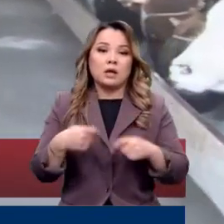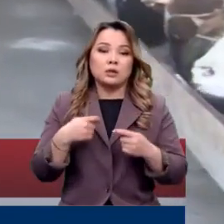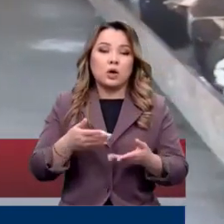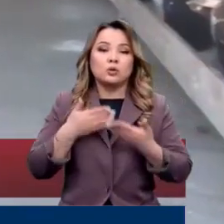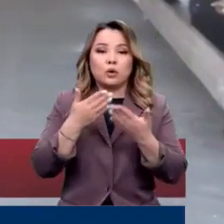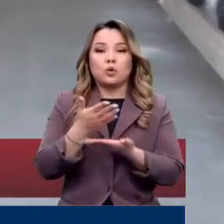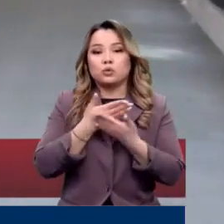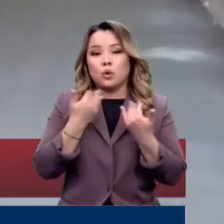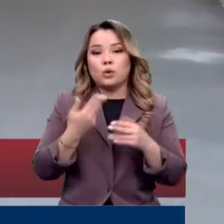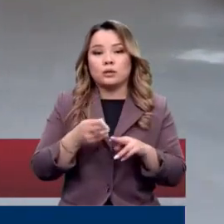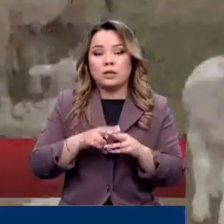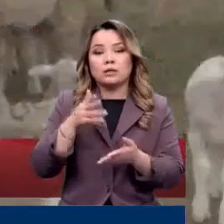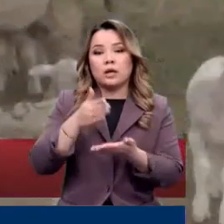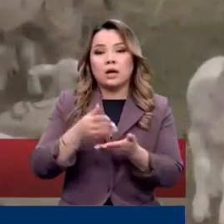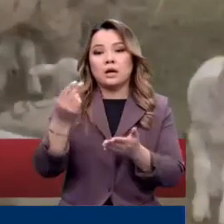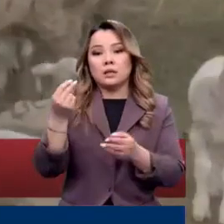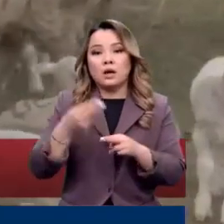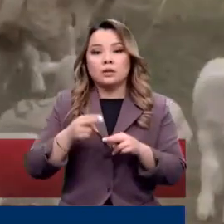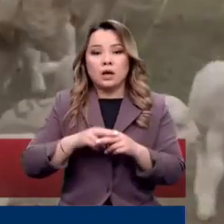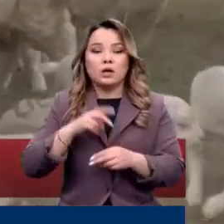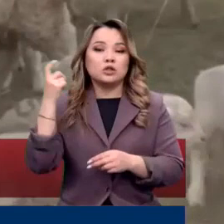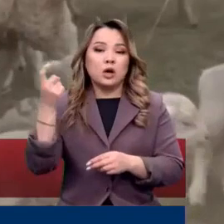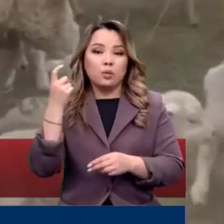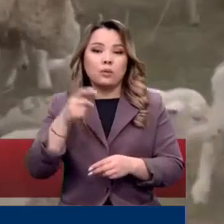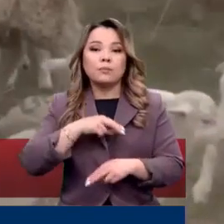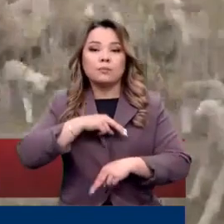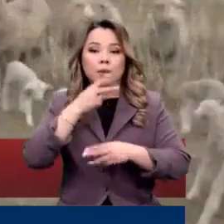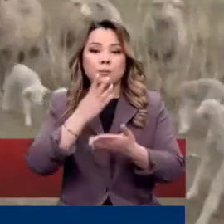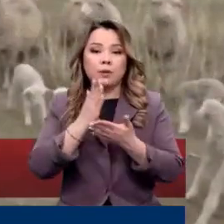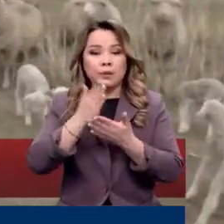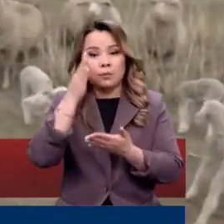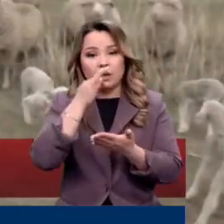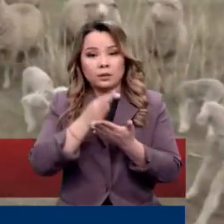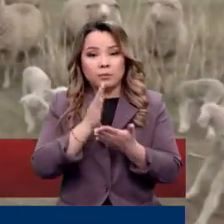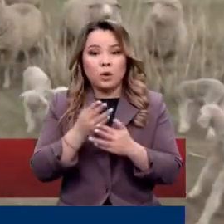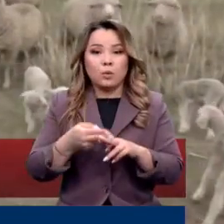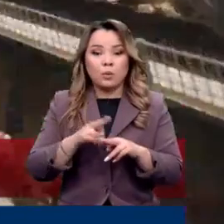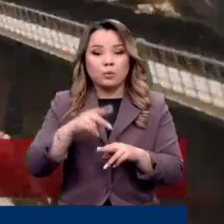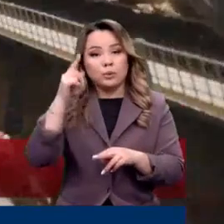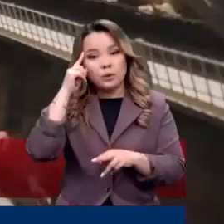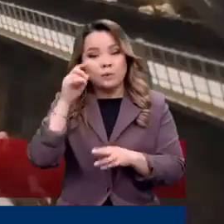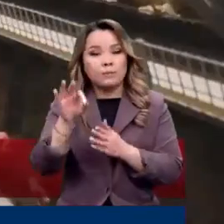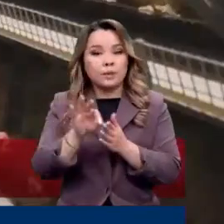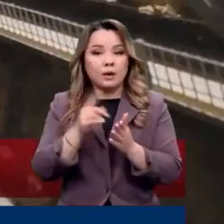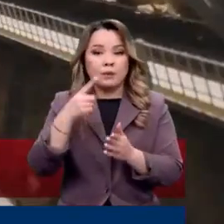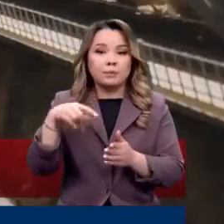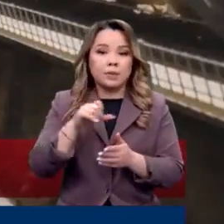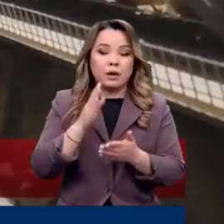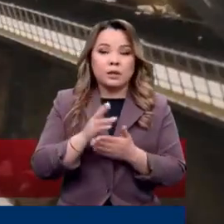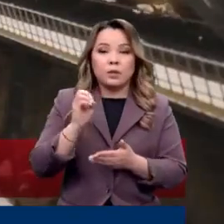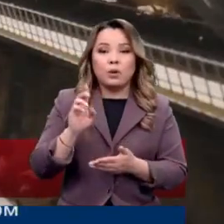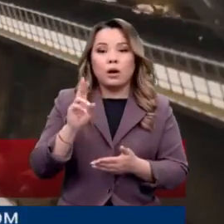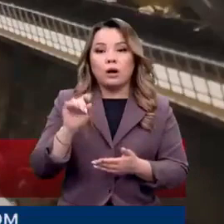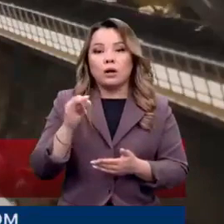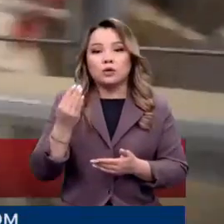сұраныс жоқ дейді. Сондай-ақ тікелей субсидиялар шаруаны босаңыстат деген пікірде. Осыдан соң ойға бірден алдыңғы аптада Ербол